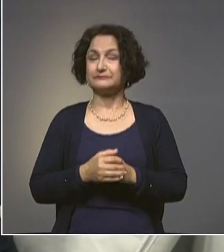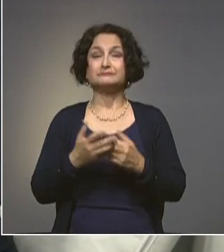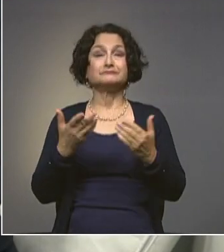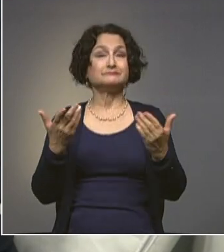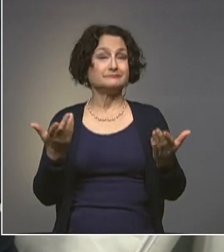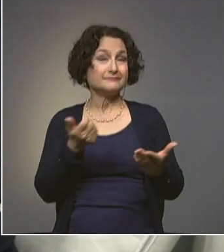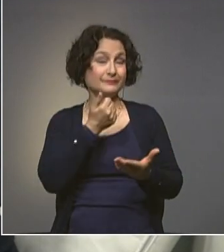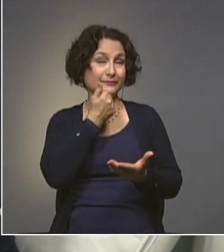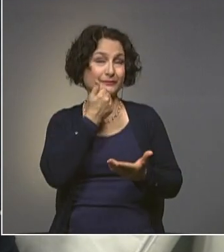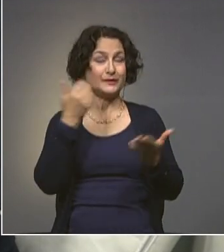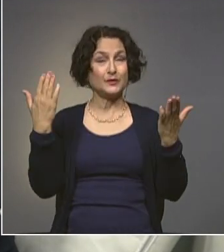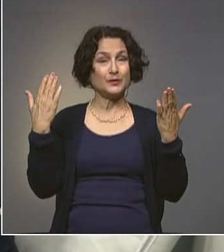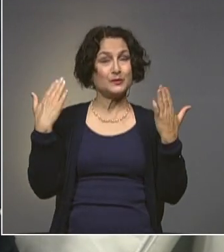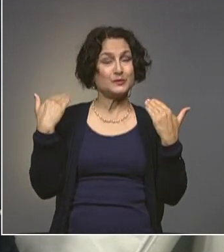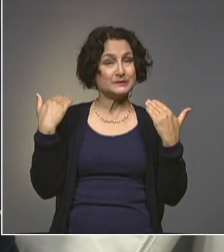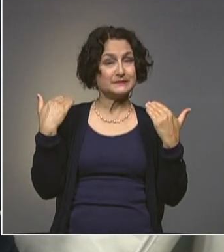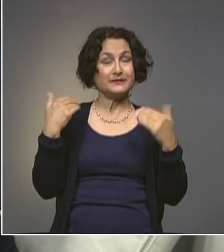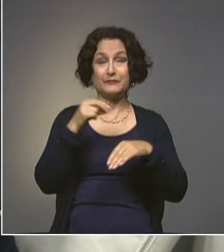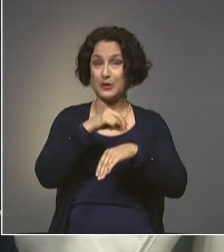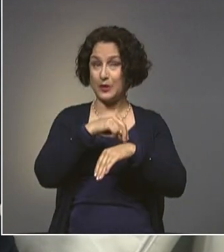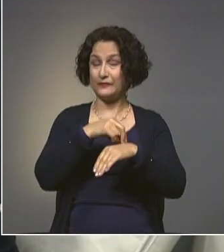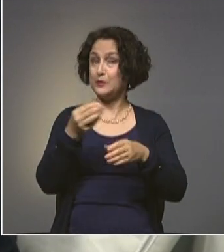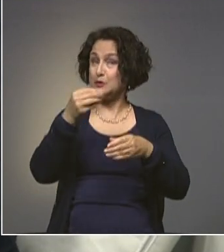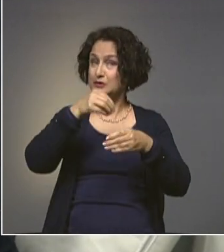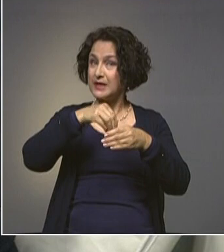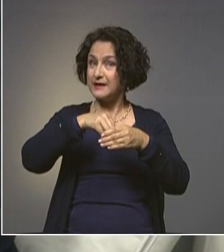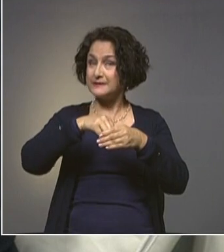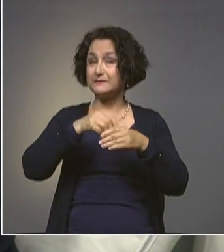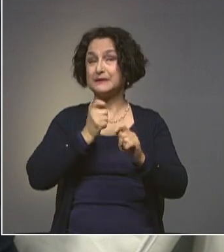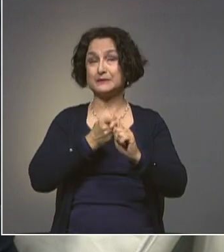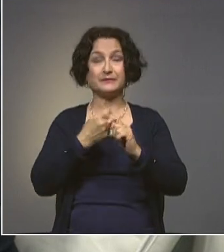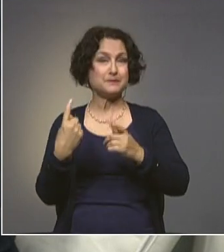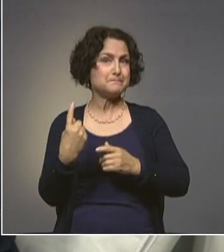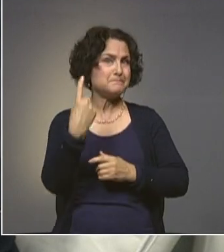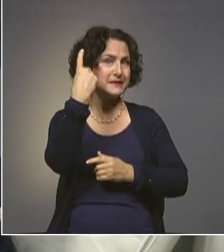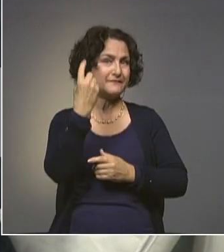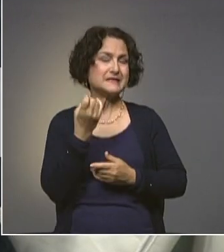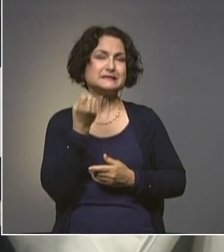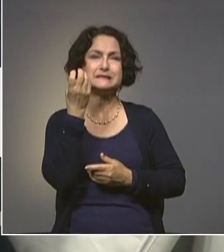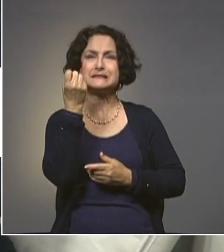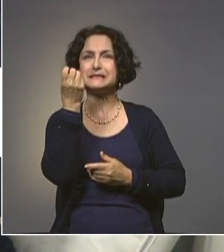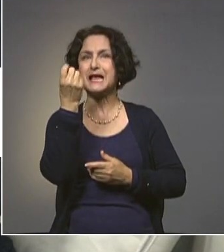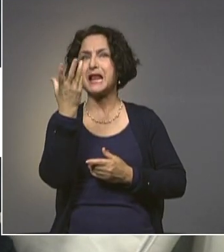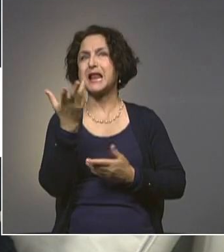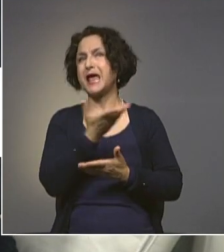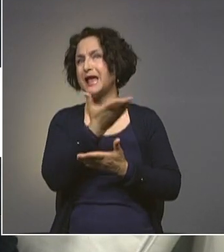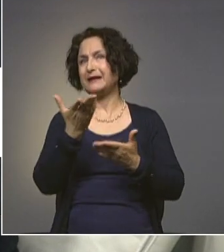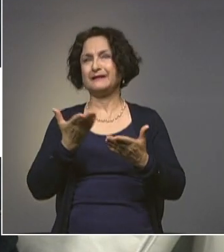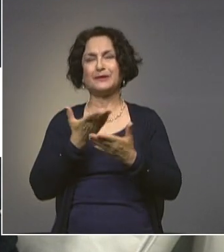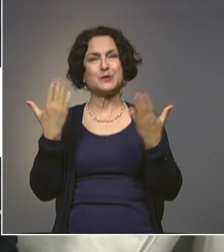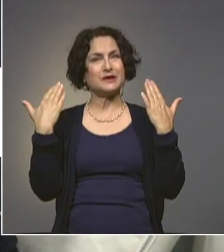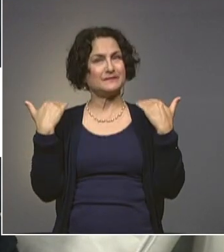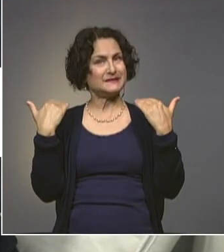Аграрният университет в Пловдив участва в създаването на първия зелен университет в Европа. Сега подробностите ще научим от професор